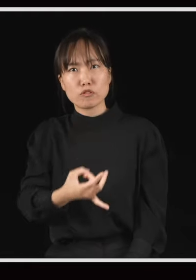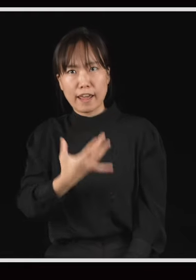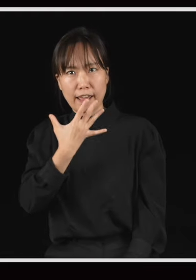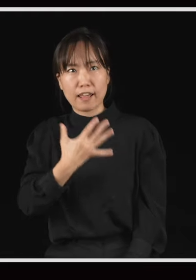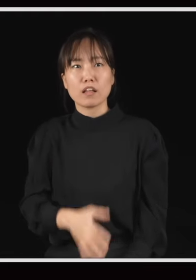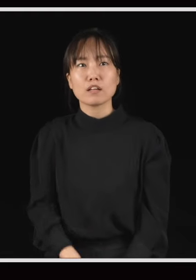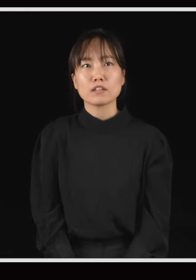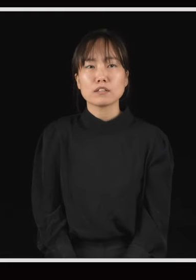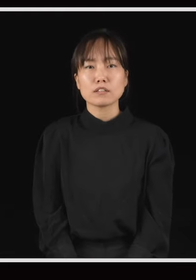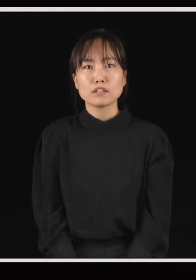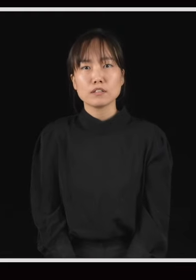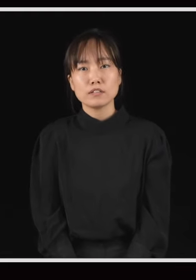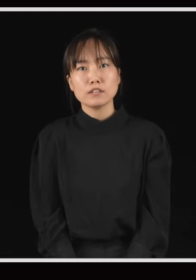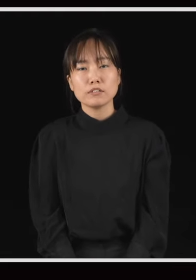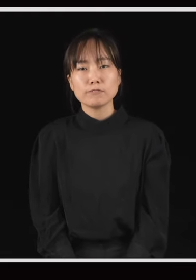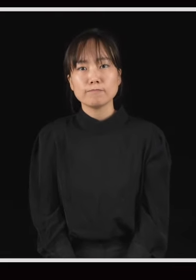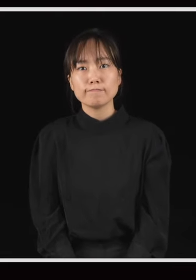거죠.